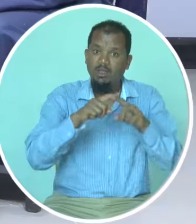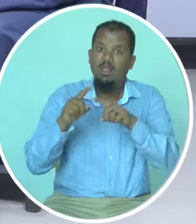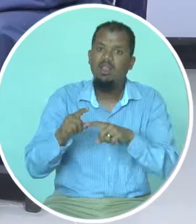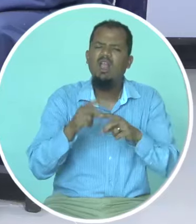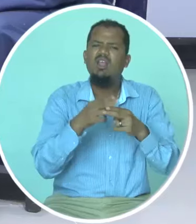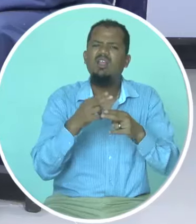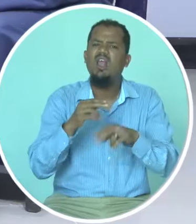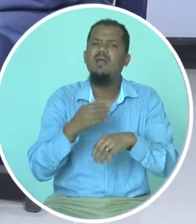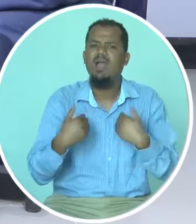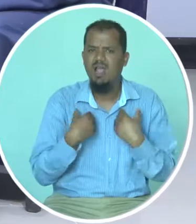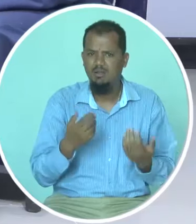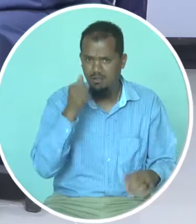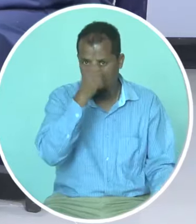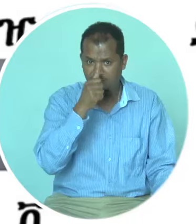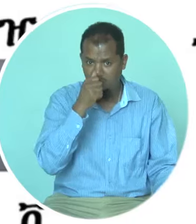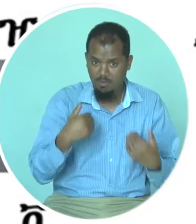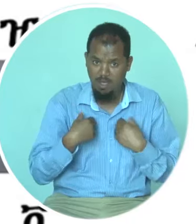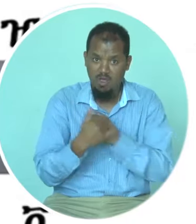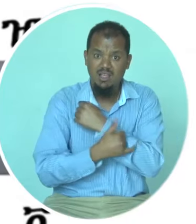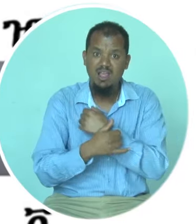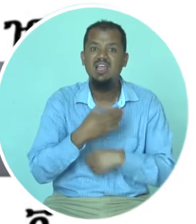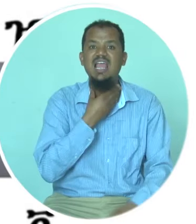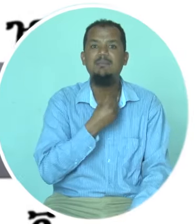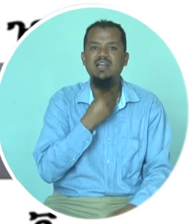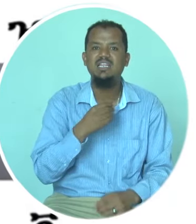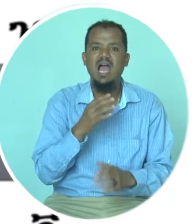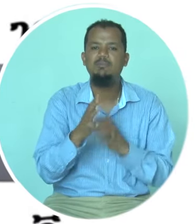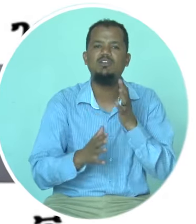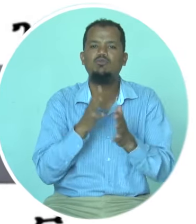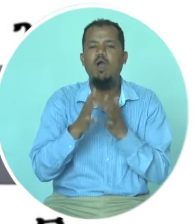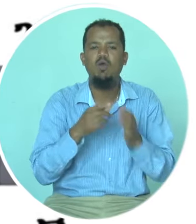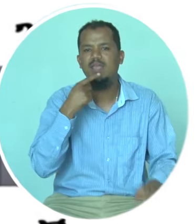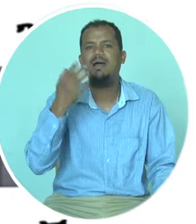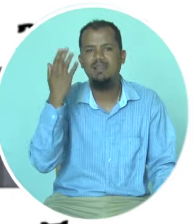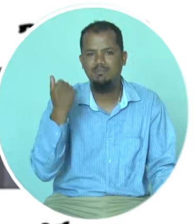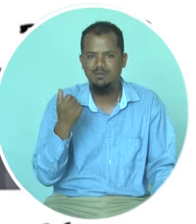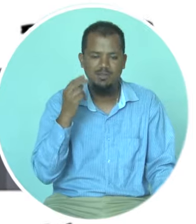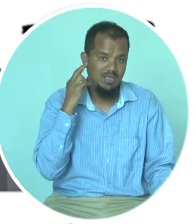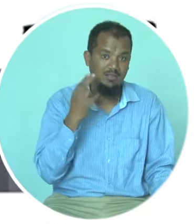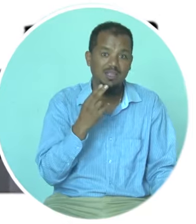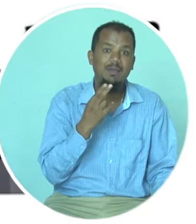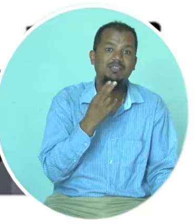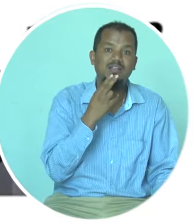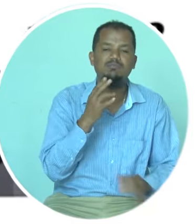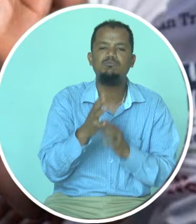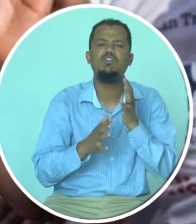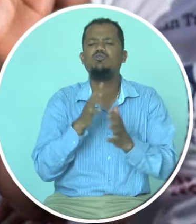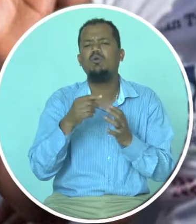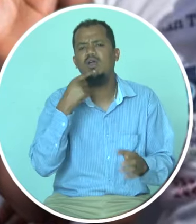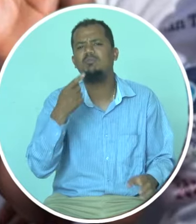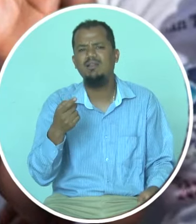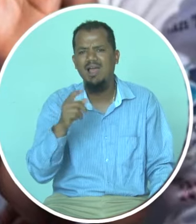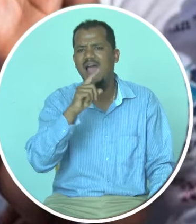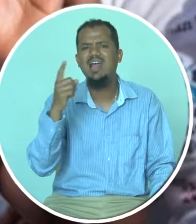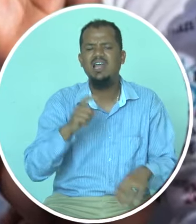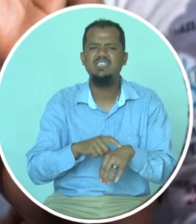የተለያየ ስያሜ አለው። ለምሳሌ እንደ ኢትዮጵያ ባሉ ሀገራት የአማርኛ ምልክት ቋንቋ ይባል ነበር፣ የመስማት የተሳናቸው ምልክት ቋንቋ ይባል፣ ዝም